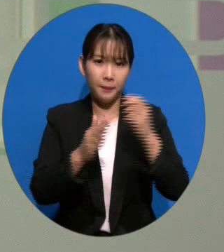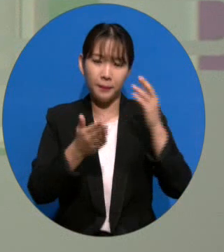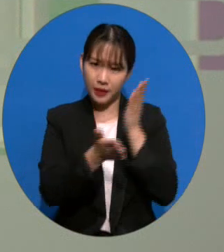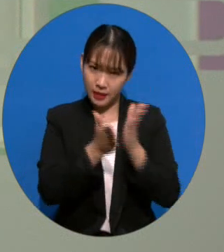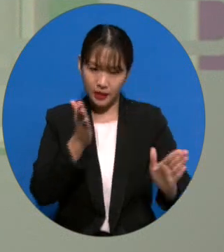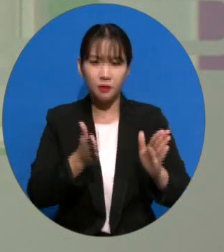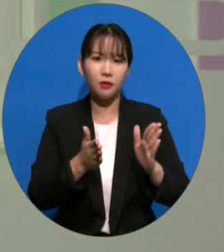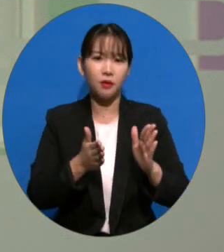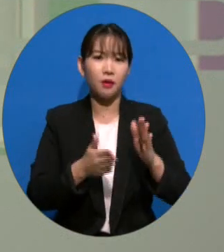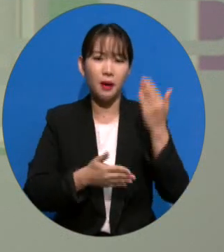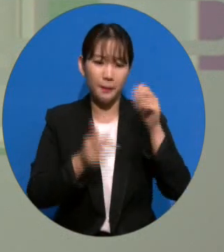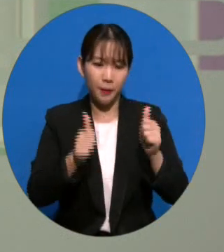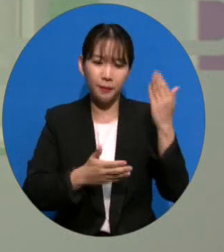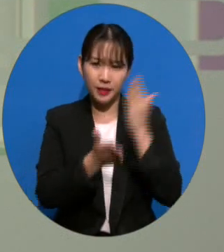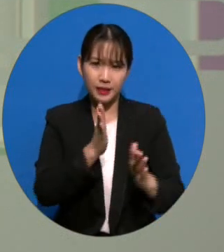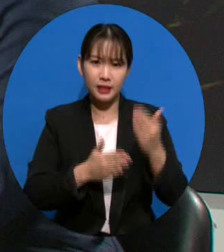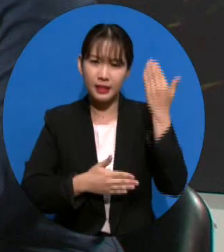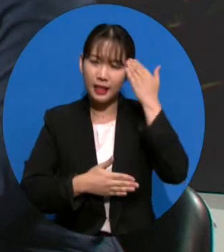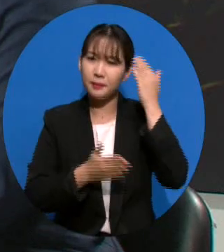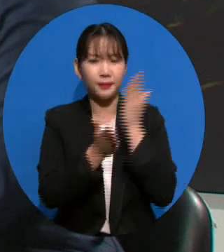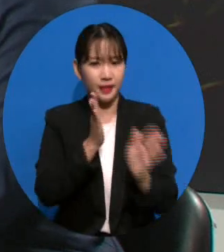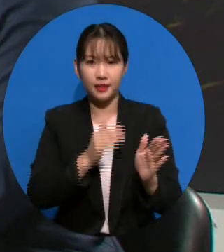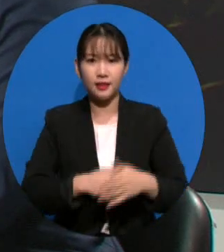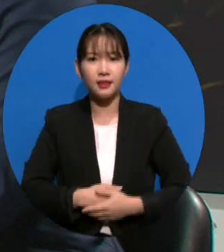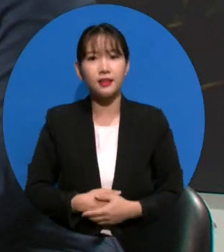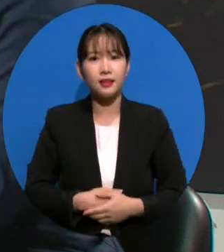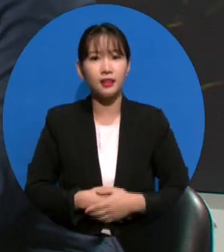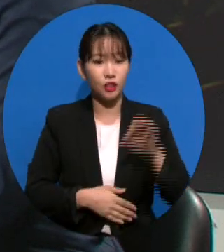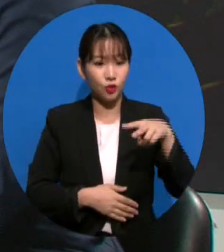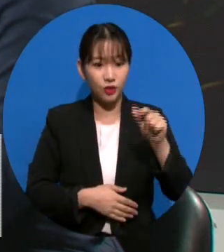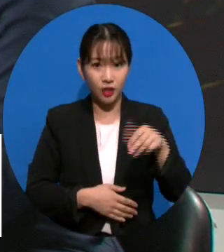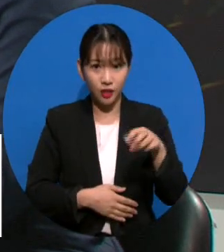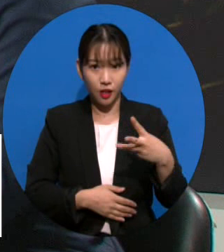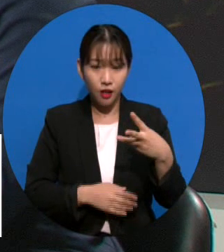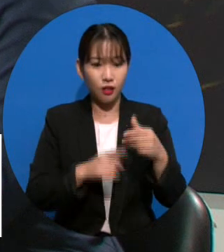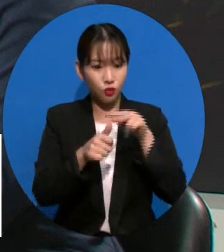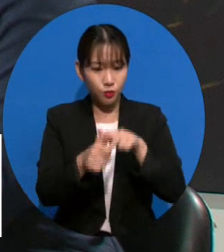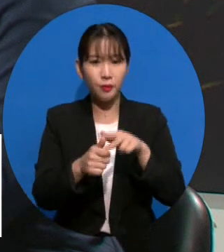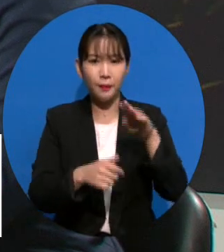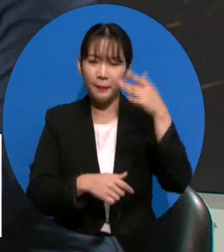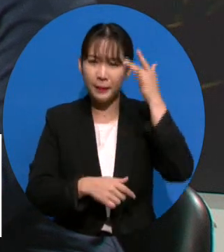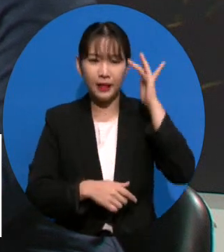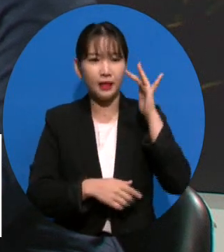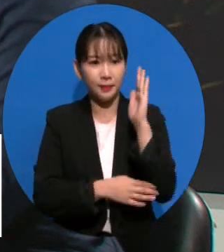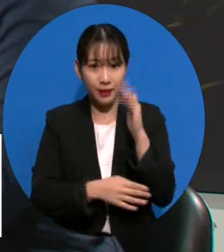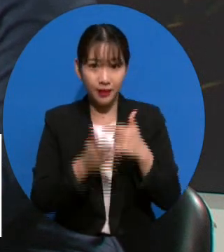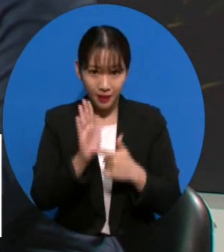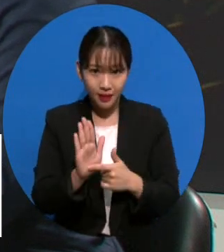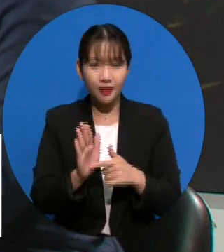반법치적인 겁니다. 아주 비상식적인 겁니다. 네. 네. 윤석열 후보를 비극이라고 표현을 해주셨는데 네. 그러면